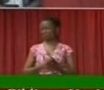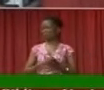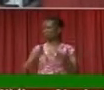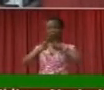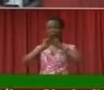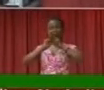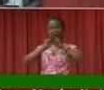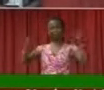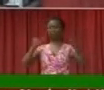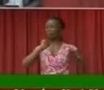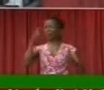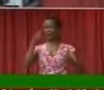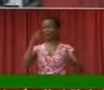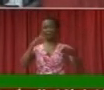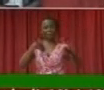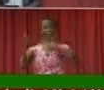du hasard.